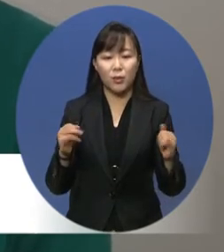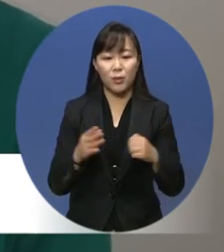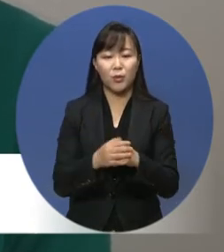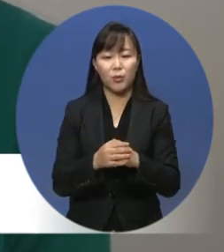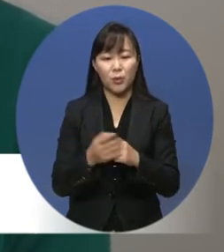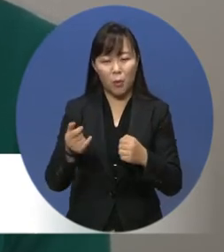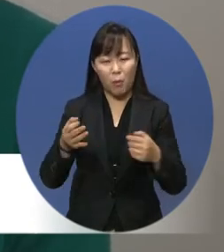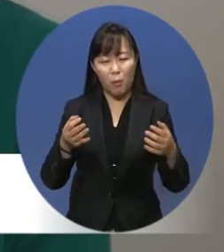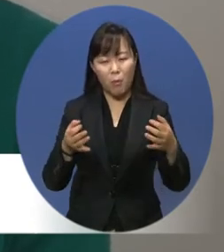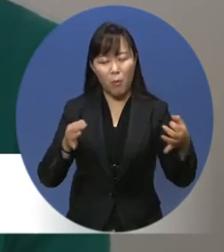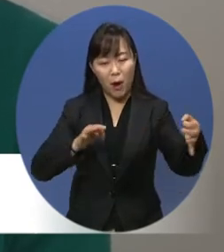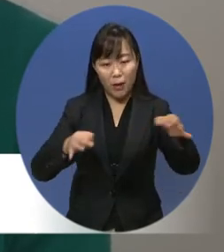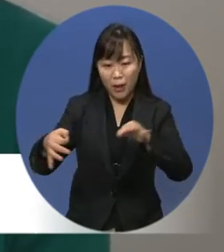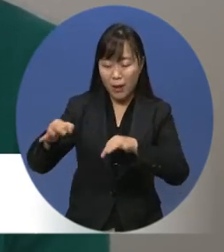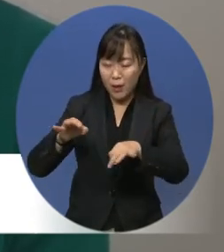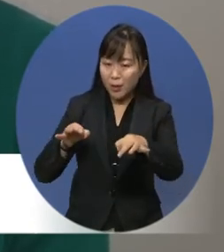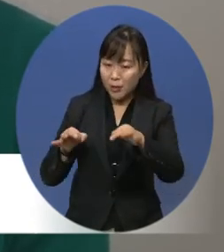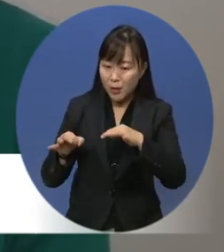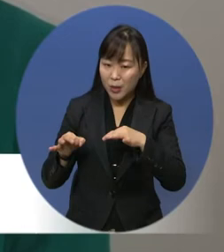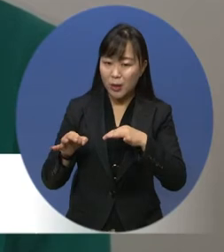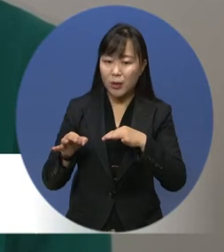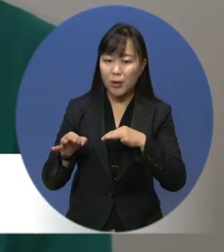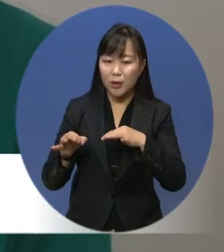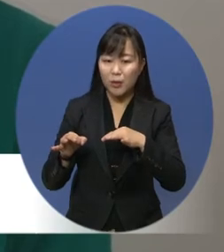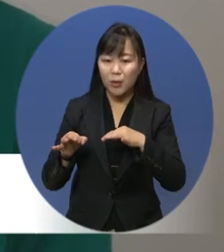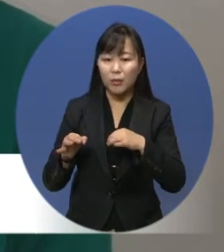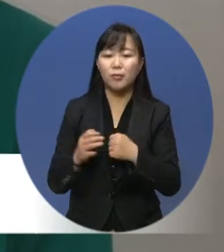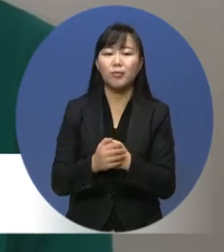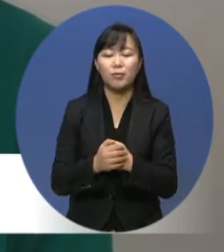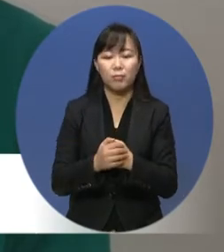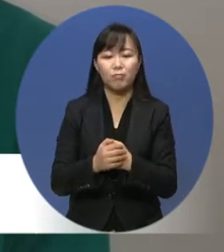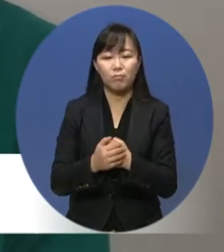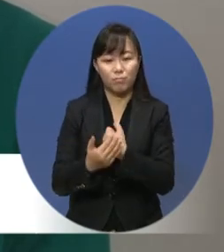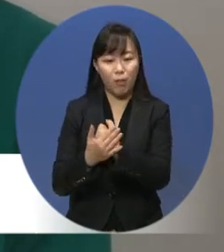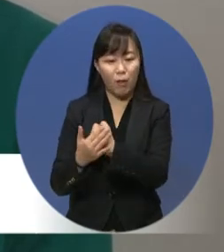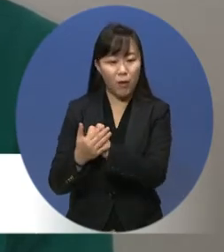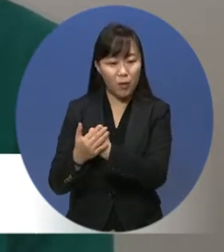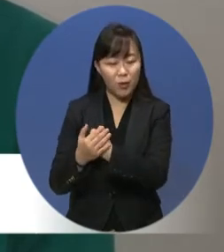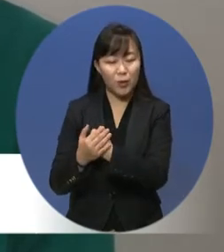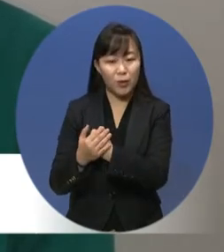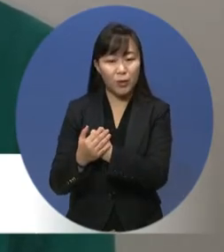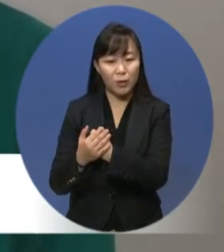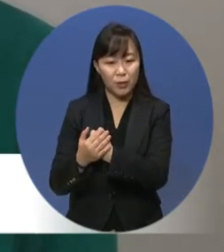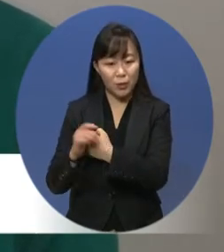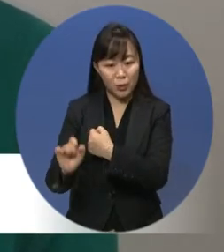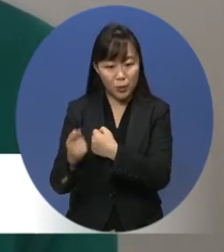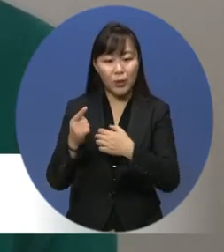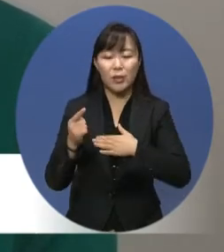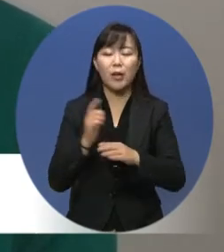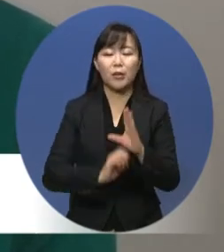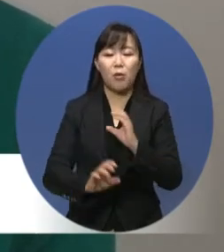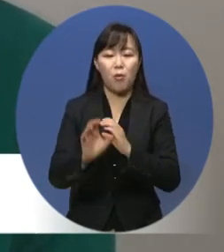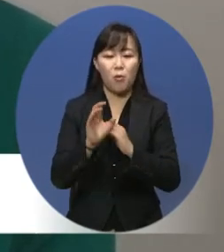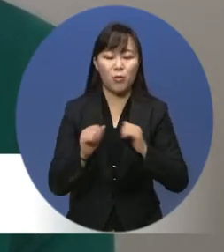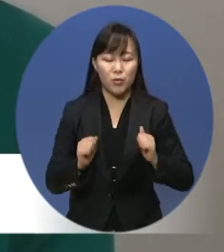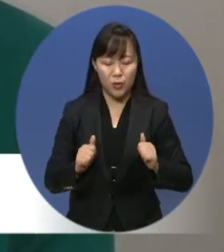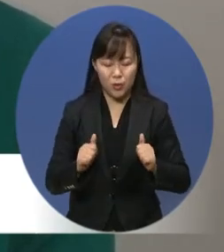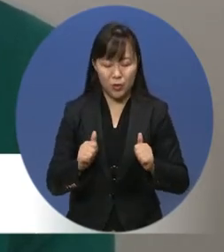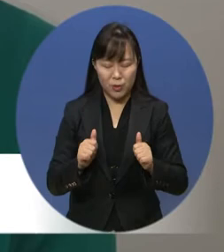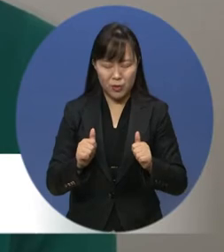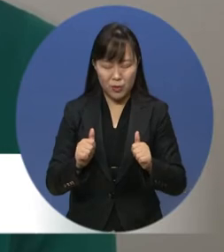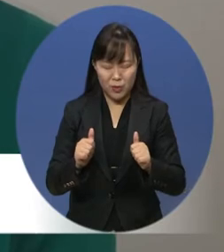십시일반으로 좀 이렇게 같이 기부도 저한테 해주시고 그러면서 제가 더욱더